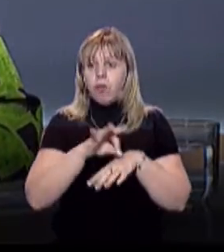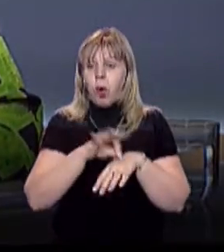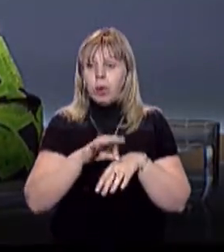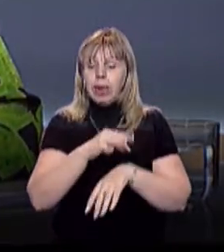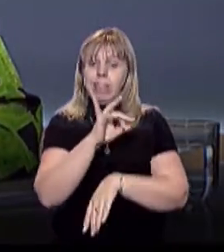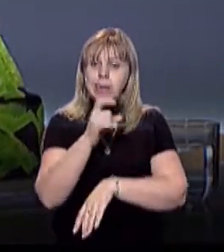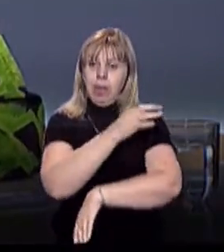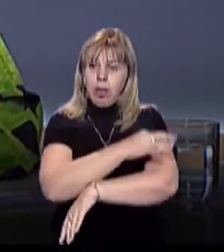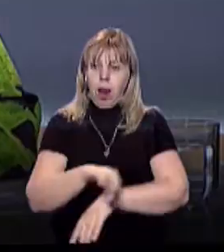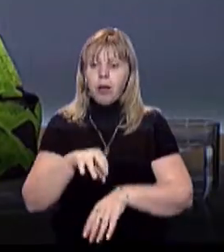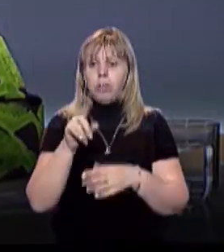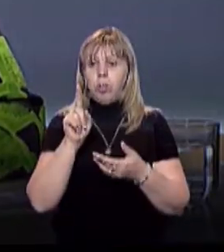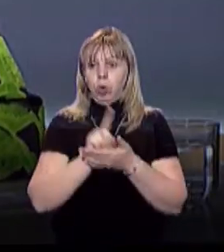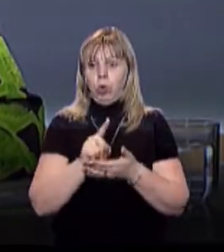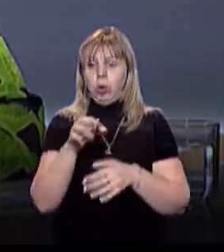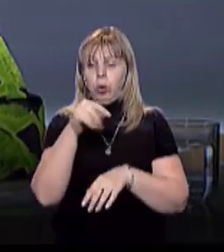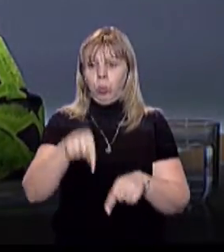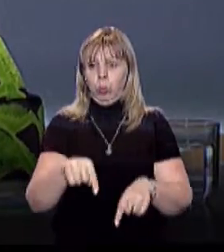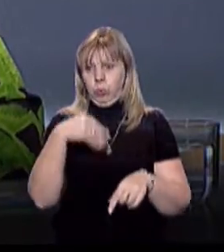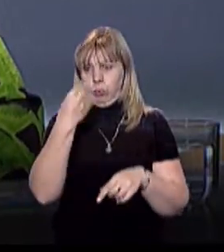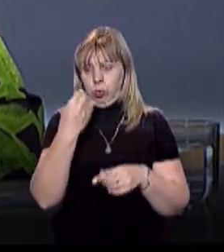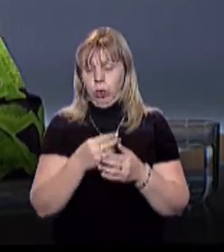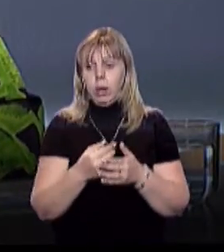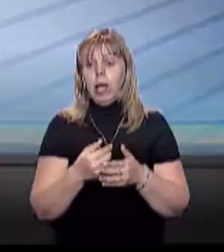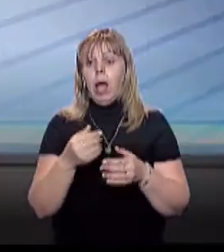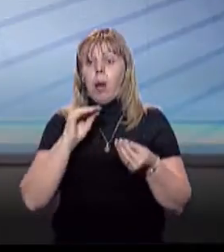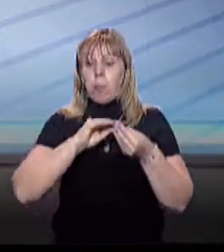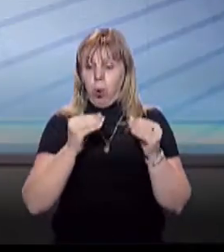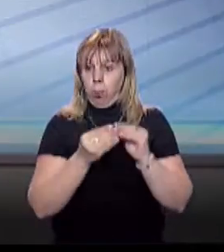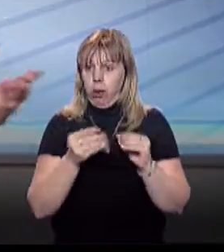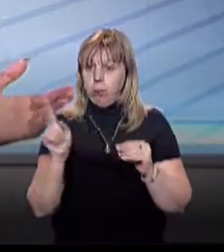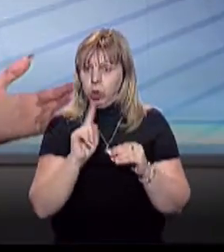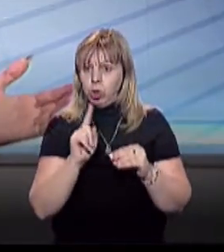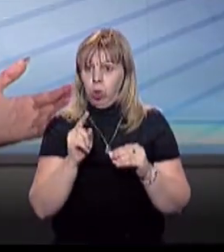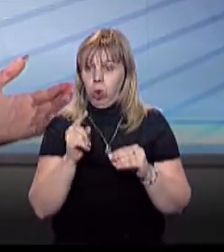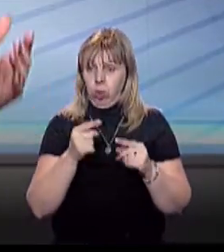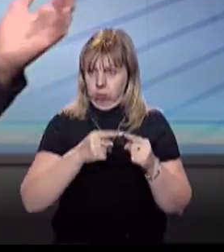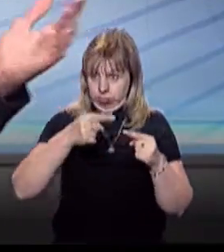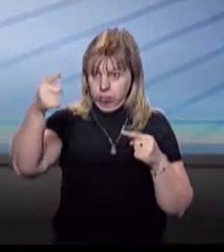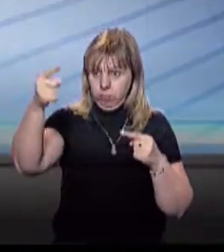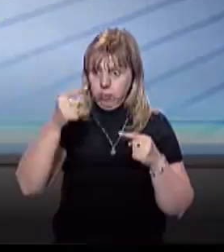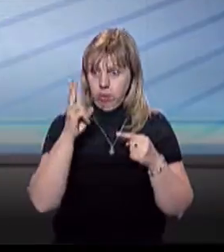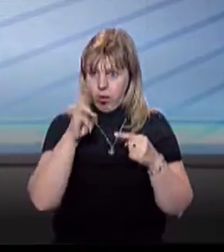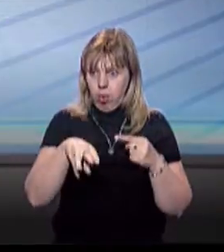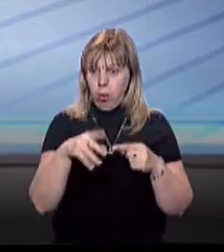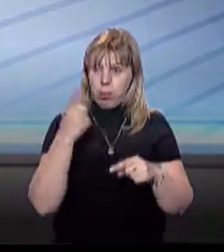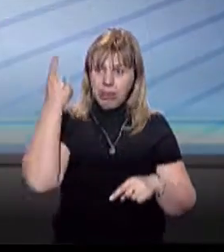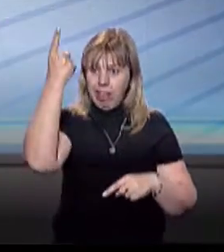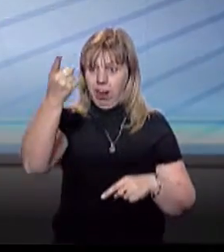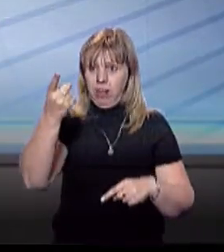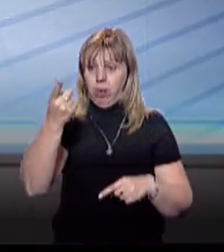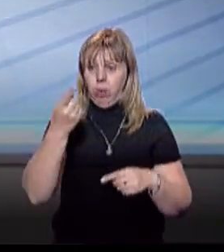із Рахова, мусимо шукати донорів тут, в Ужгороді. Тобто проблема щодо відстаней, так? Що Рахів так, далеко від